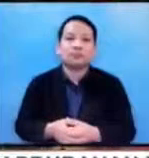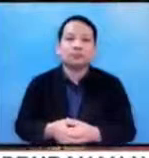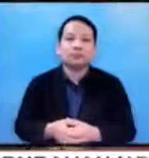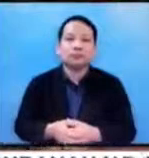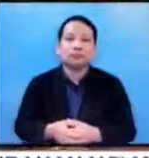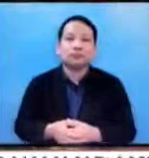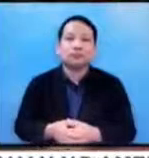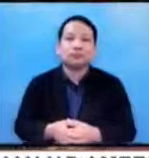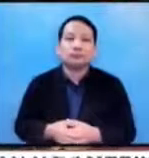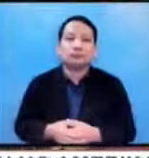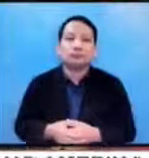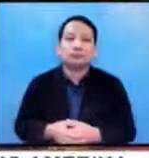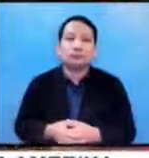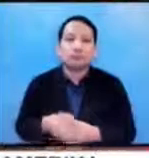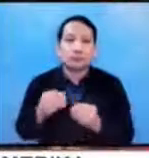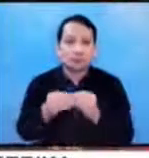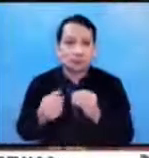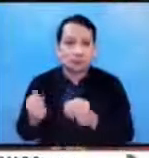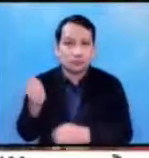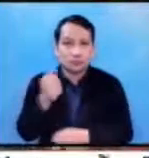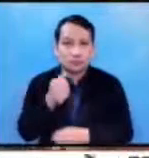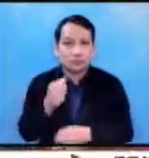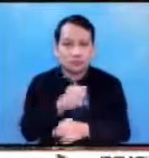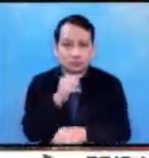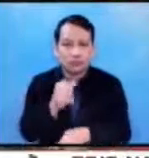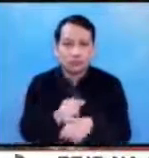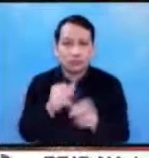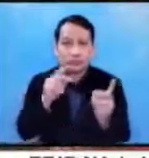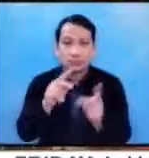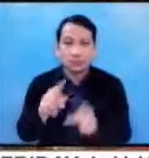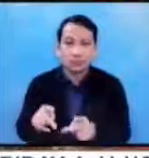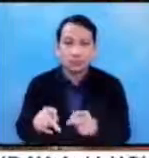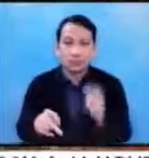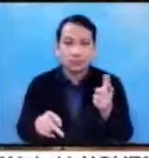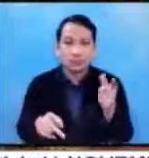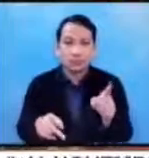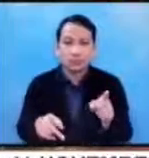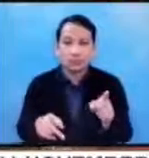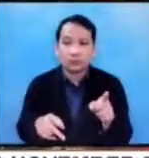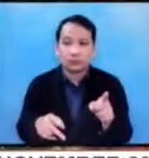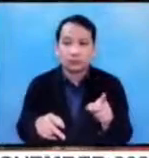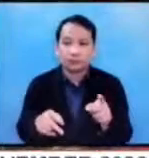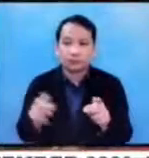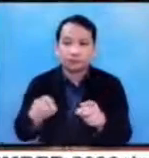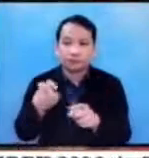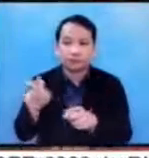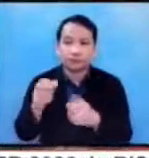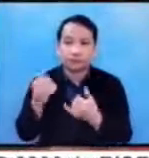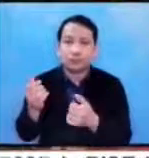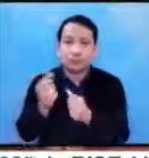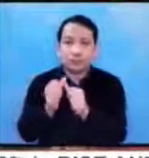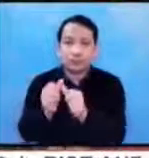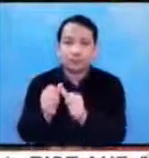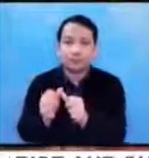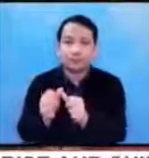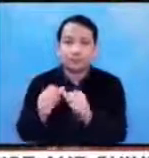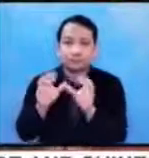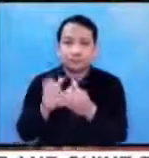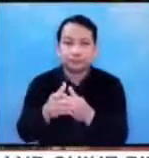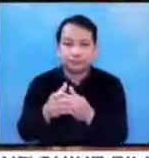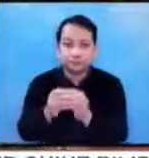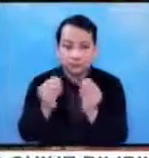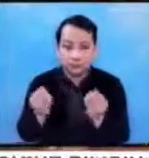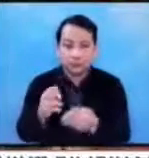Kinilala bilang most desirable island ang Palawan sa 21st Wanderlust Travel Award ng isang travel magazine sa